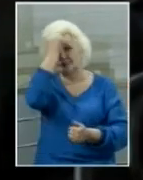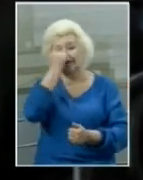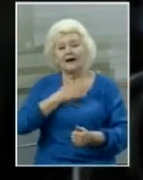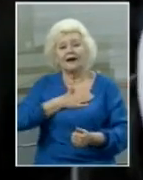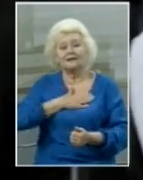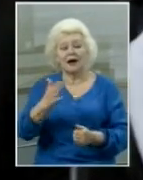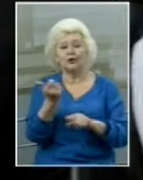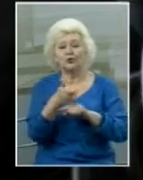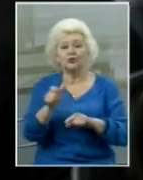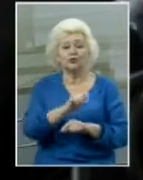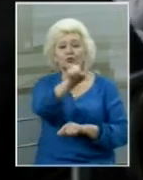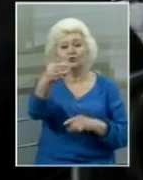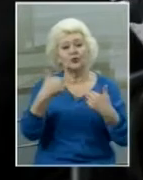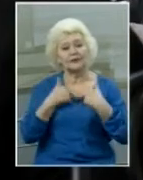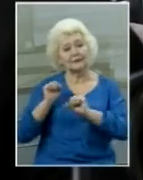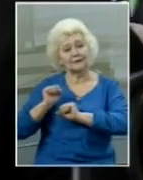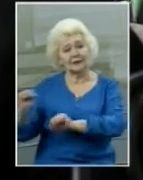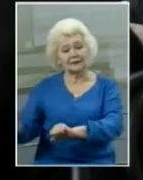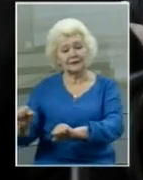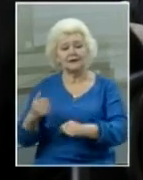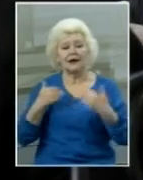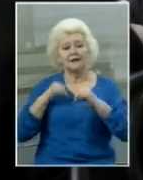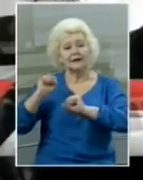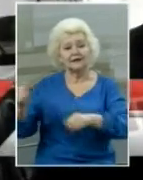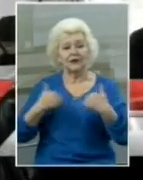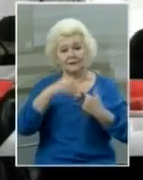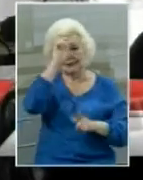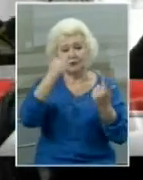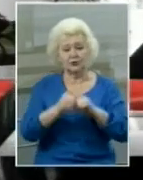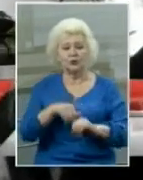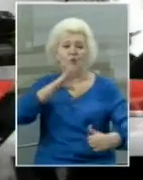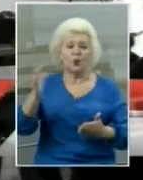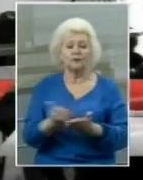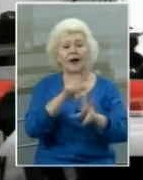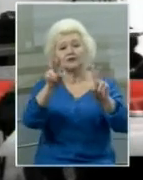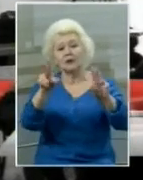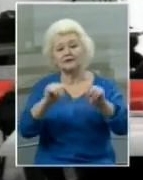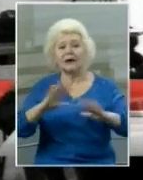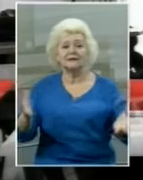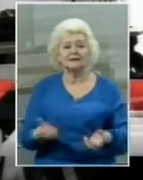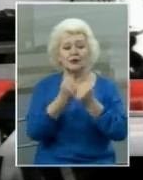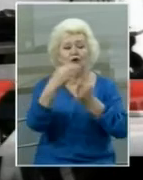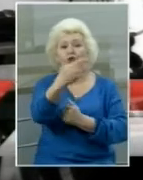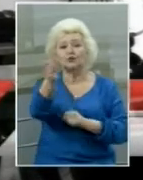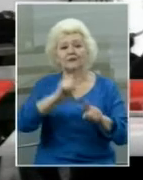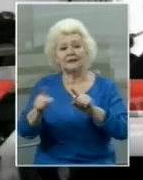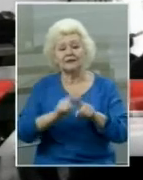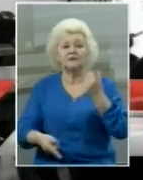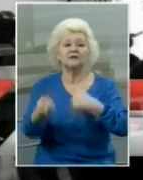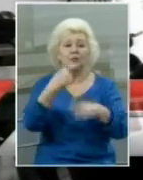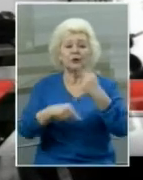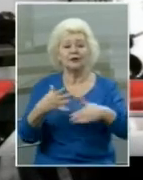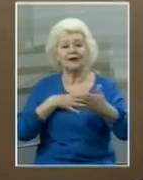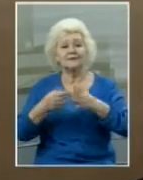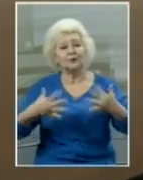Дякую дуже, що ви нас захищаєте, захищаєте нашу країну. Удачі їм, щастя і здоров'я, щоб вони швидше поверталися в